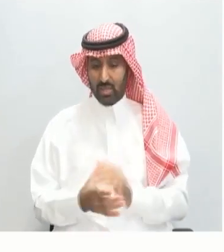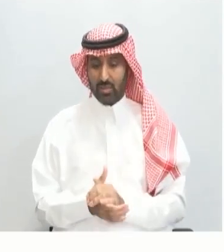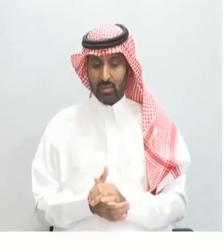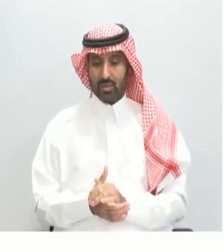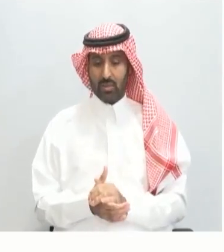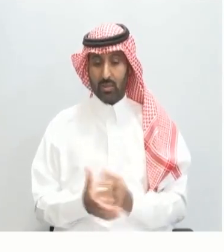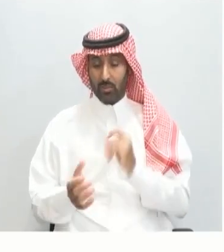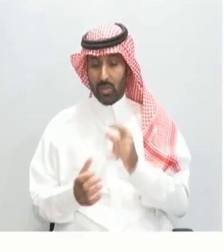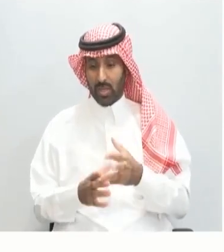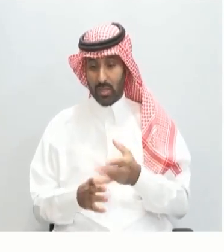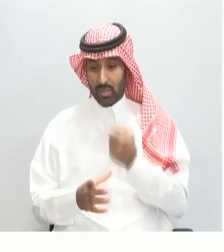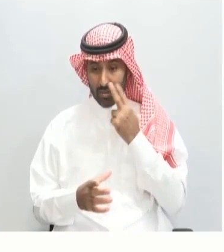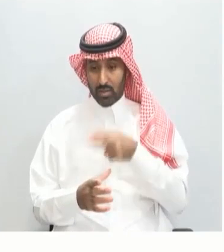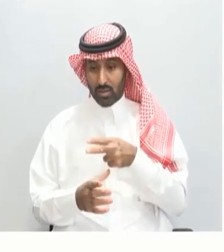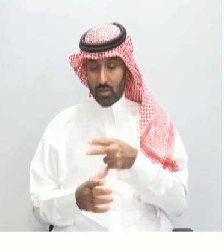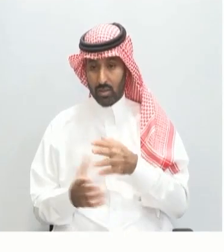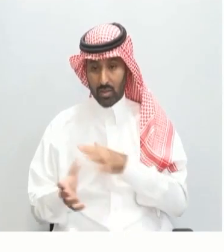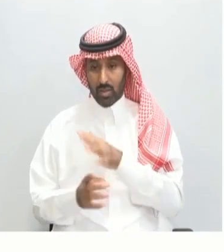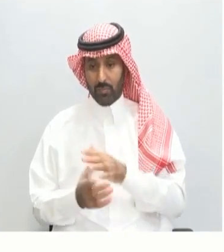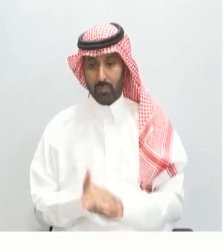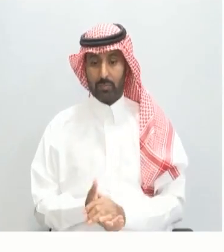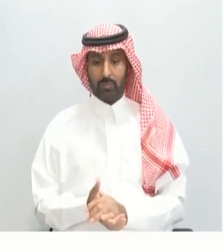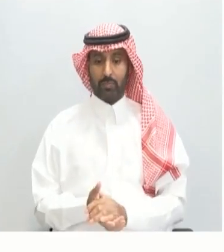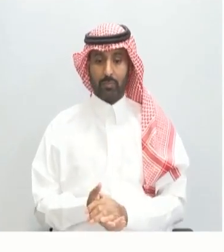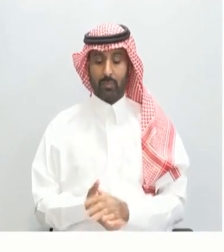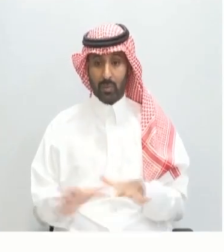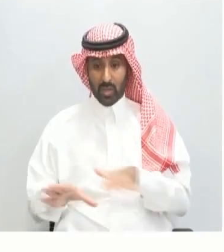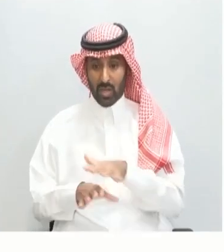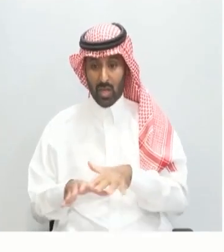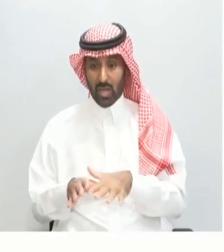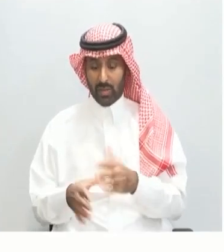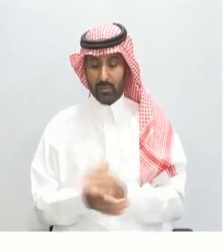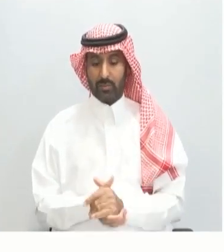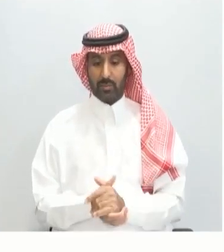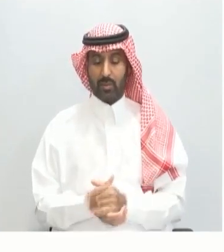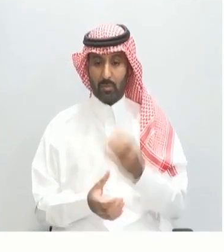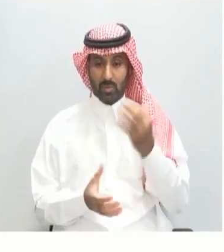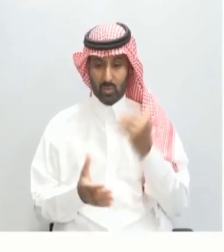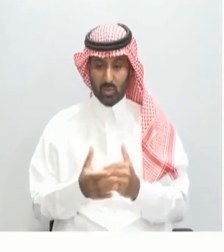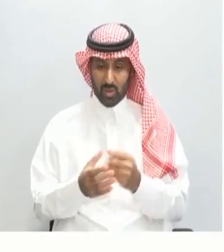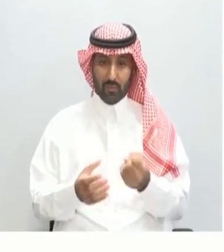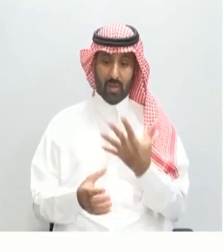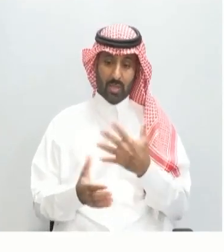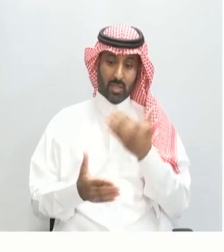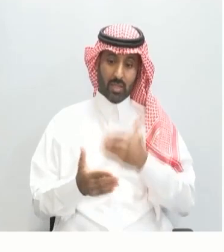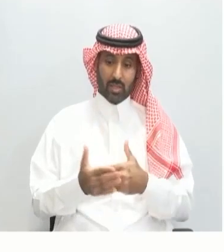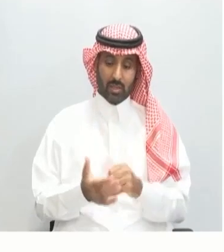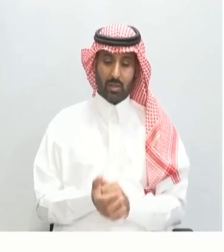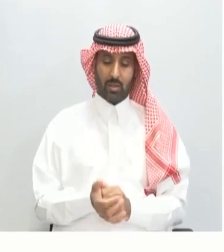من النتائج التي تحدث من الحركات او العمليات الباطنيه الفجائيه